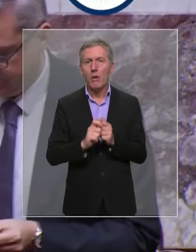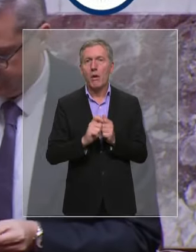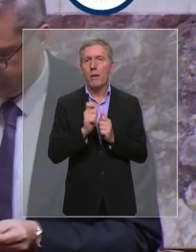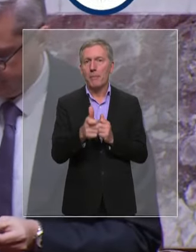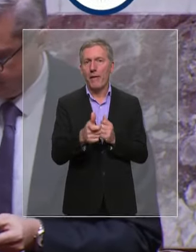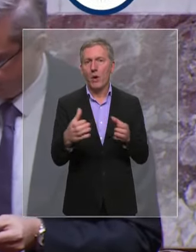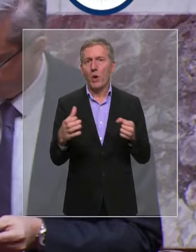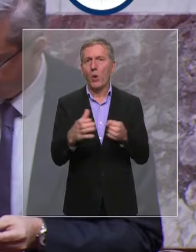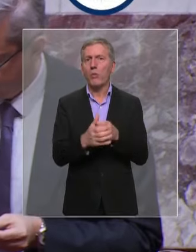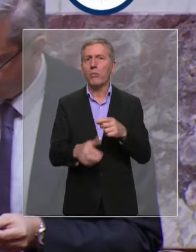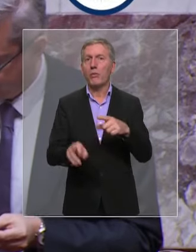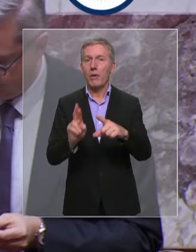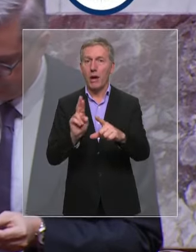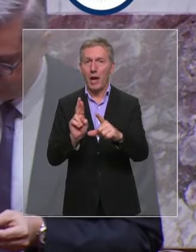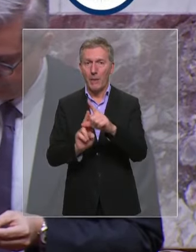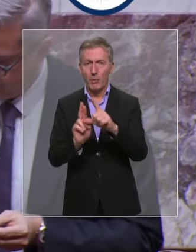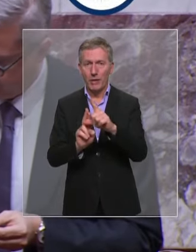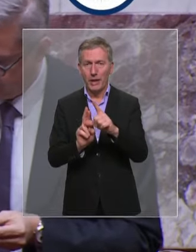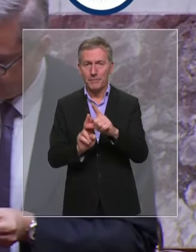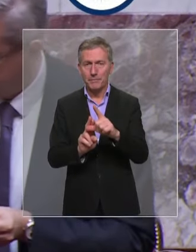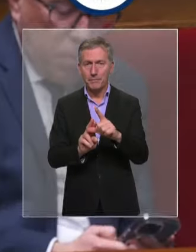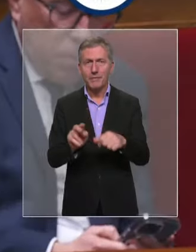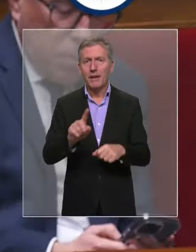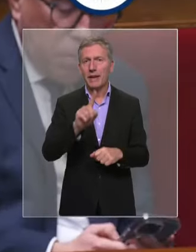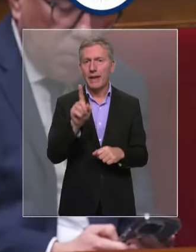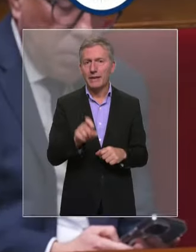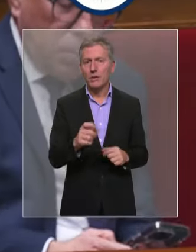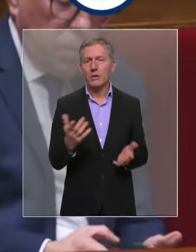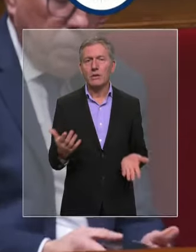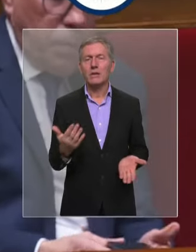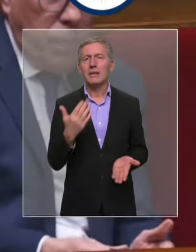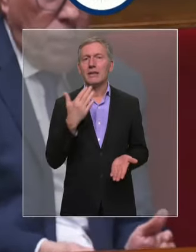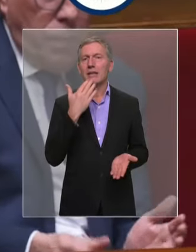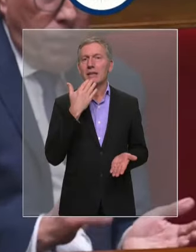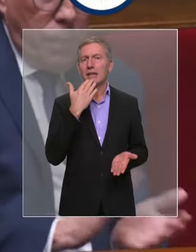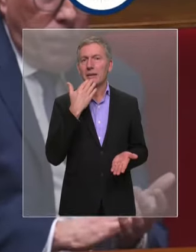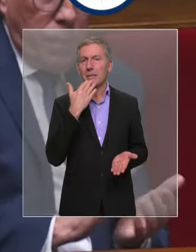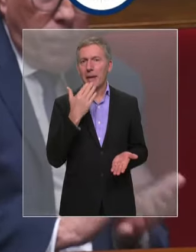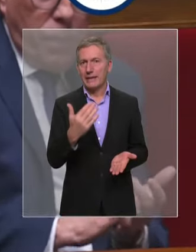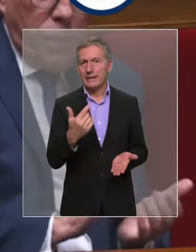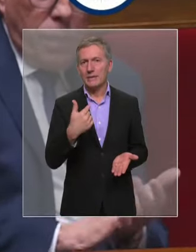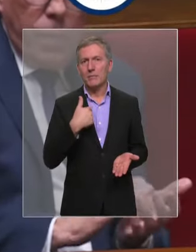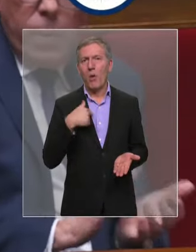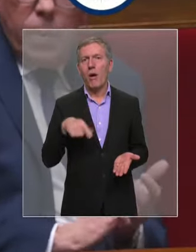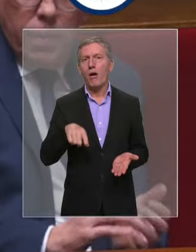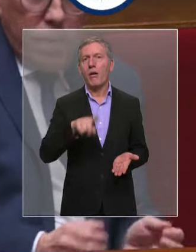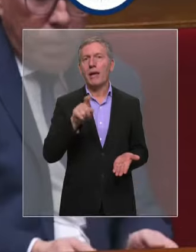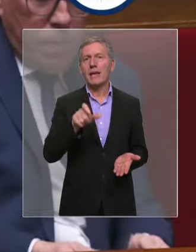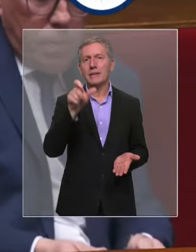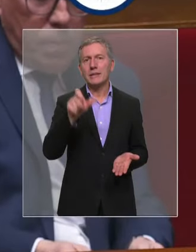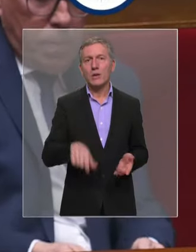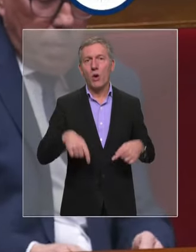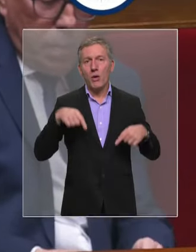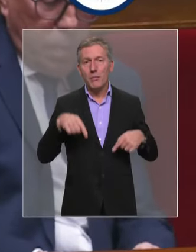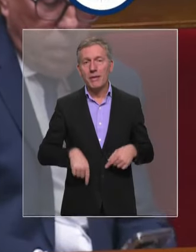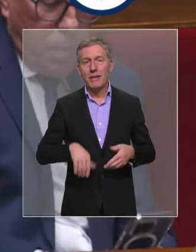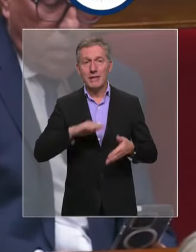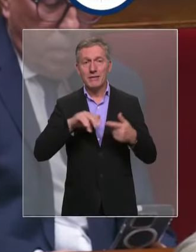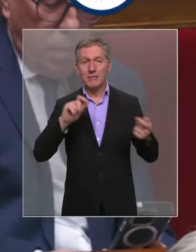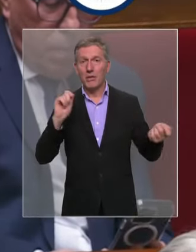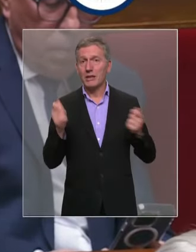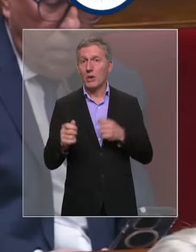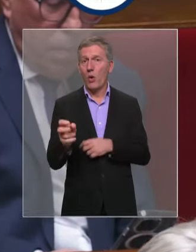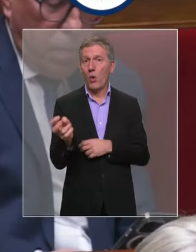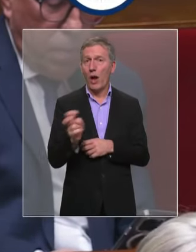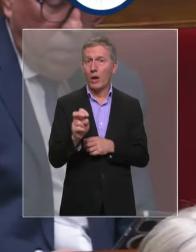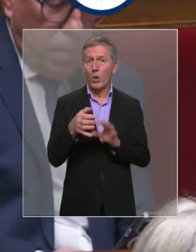Les Républicains, madame Véronique Louwagie. Merci madame la présidente. Ma question s'adresse à monsieur le ministre de la Transition écologique et de la